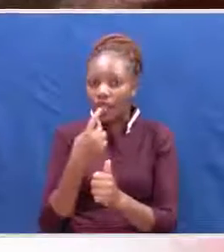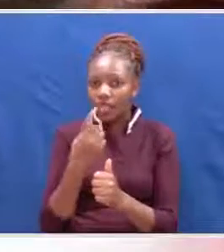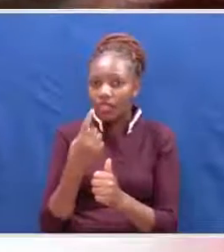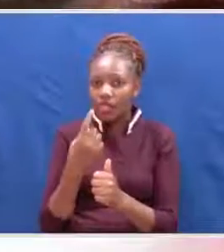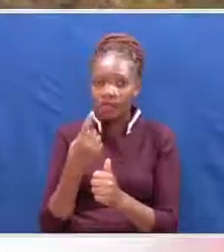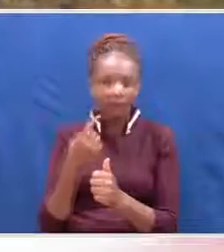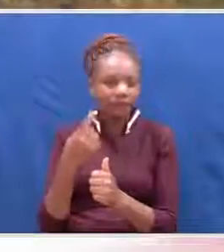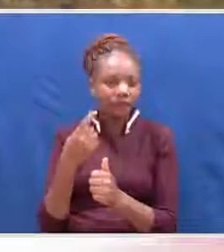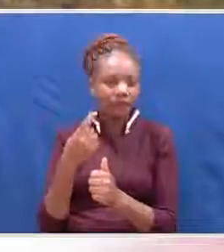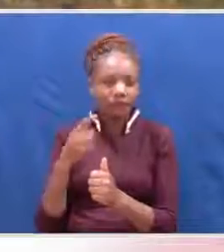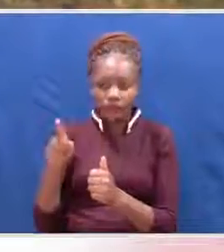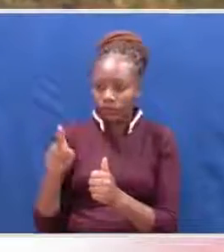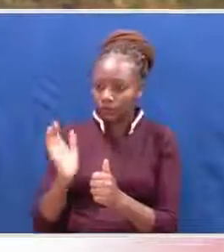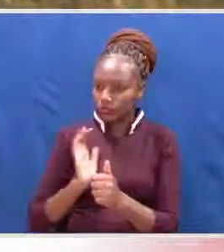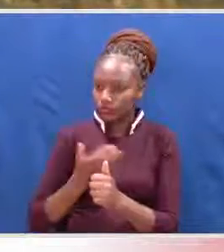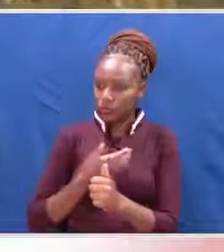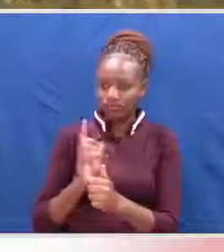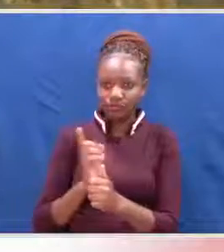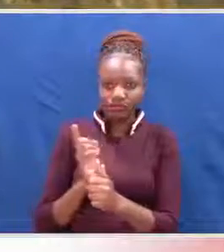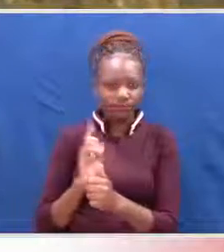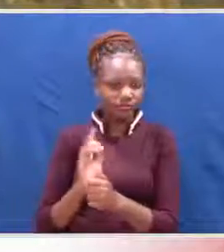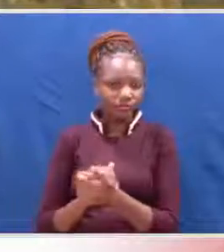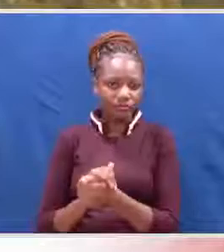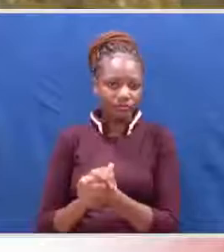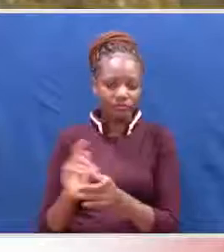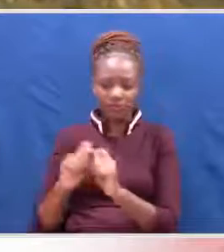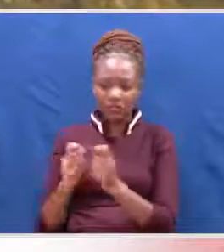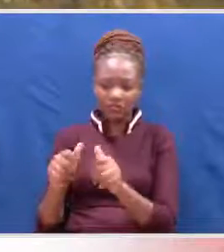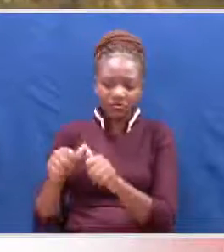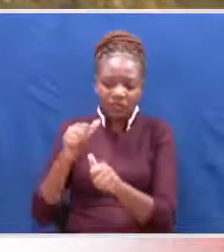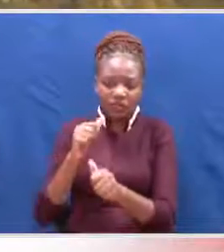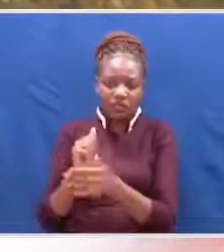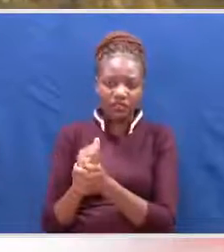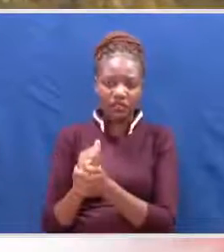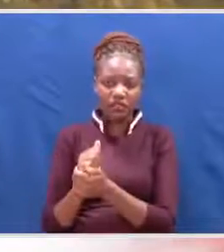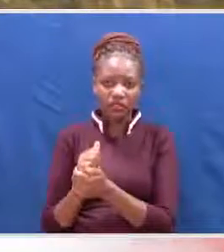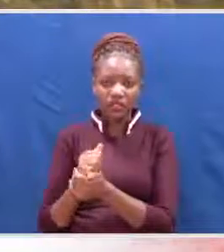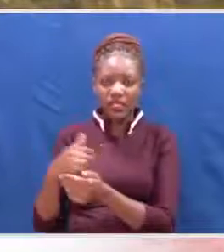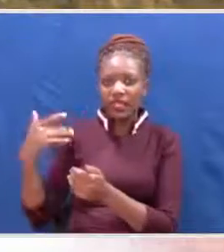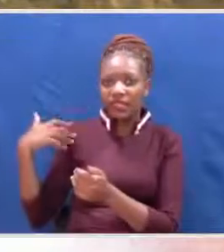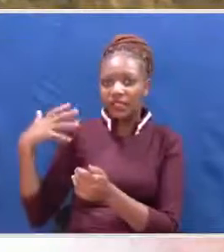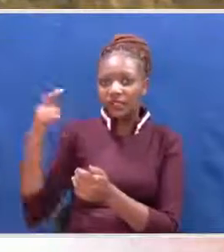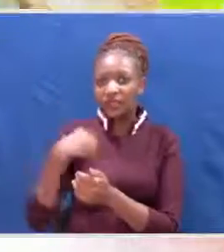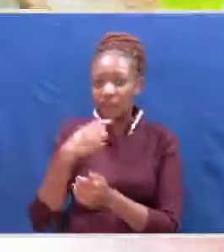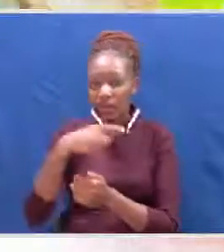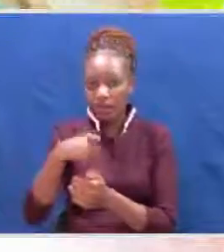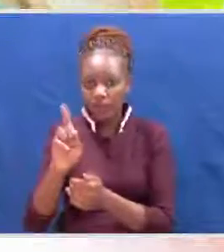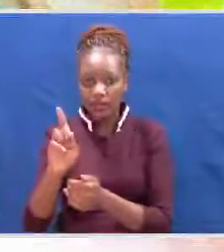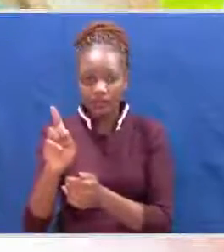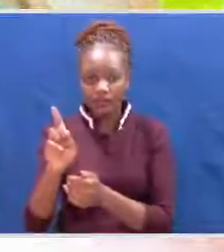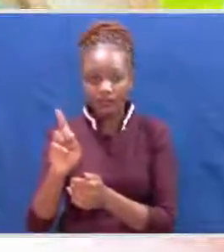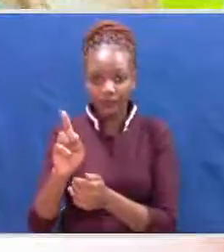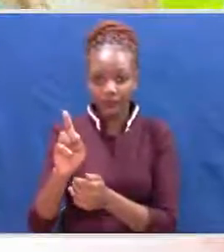us. No, not one of Sony Sugar's players. Kwanzia nianze kwenda Kisii. Pesa walinipea ilikuwa tu pesa ya kufanya MRI peke